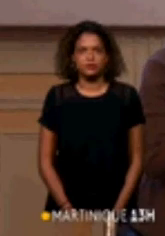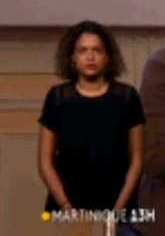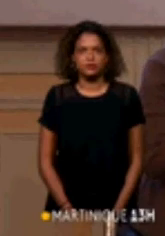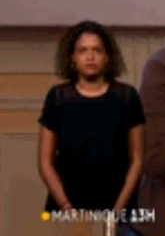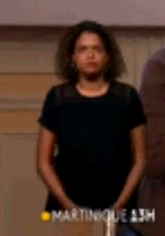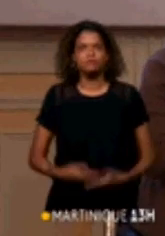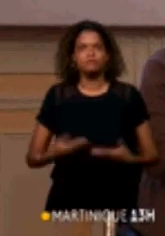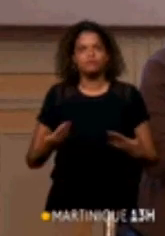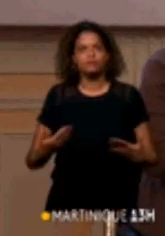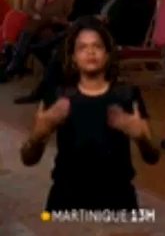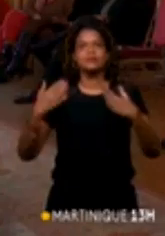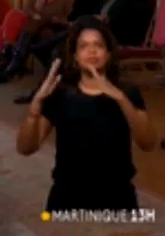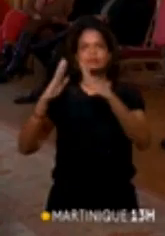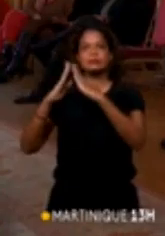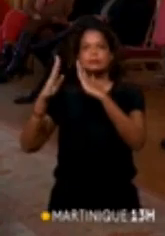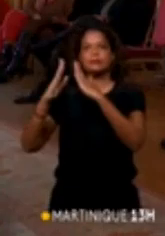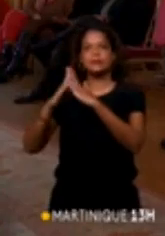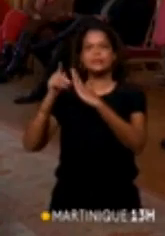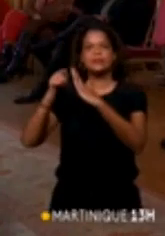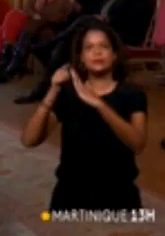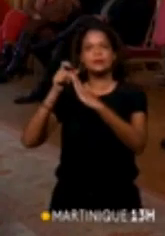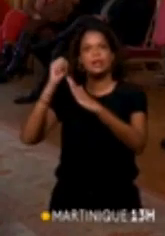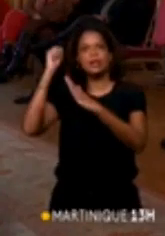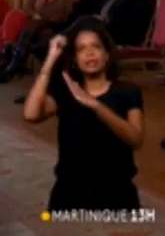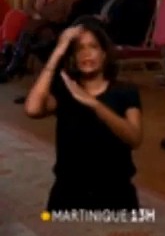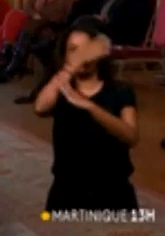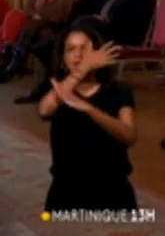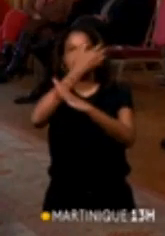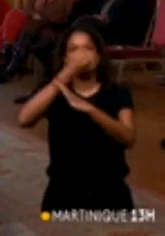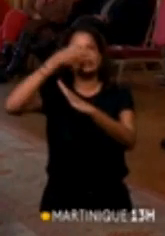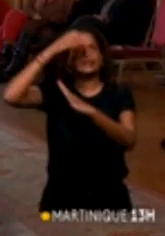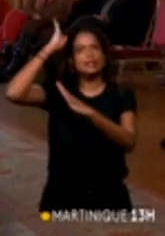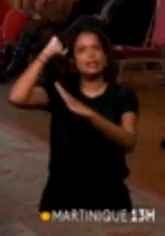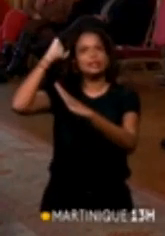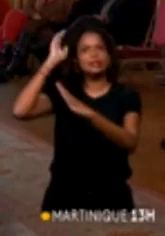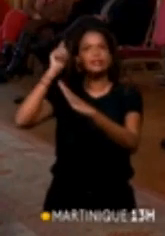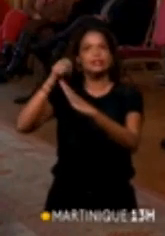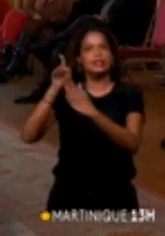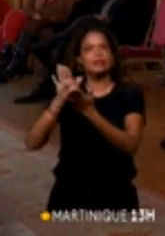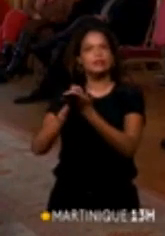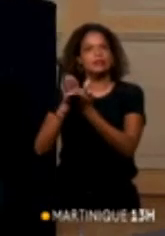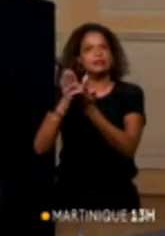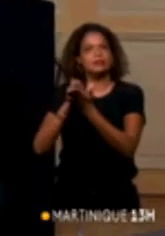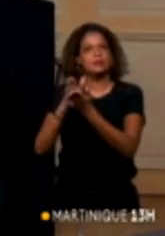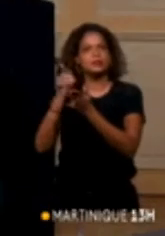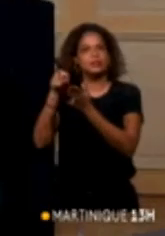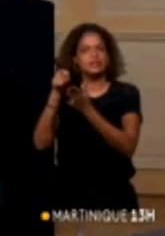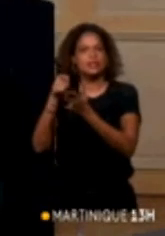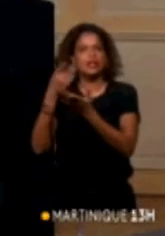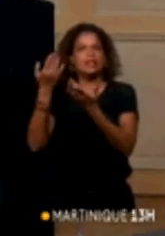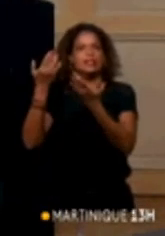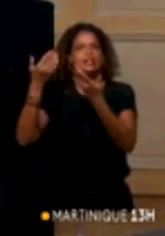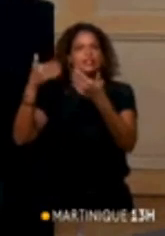À la Maison de l'Amérique latine, le prix Carbet s'est achevé en musique.